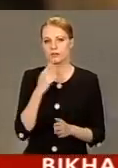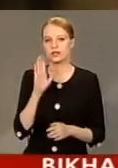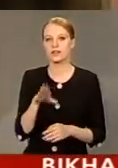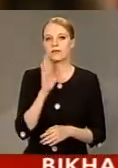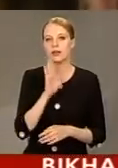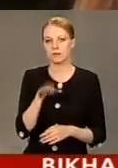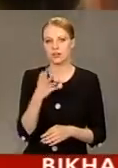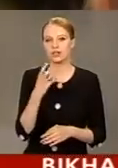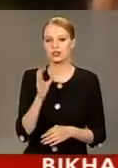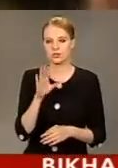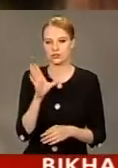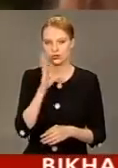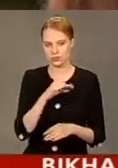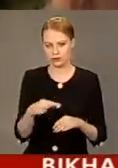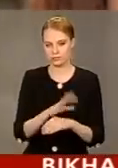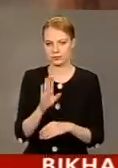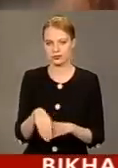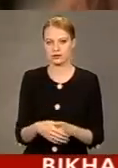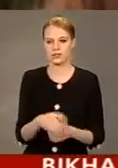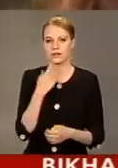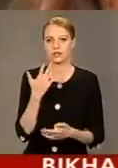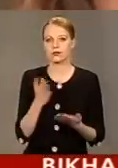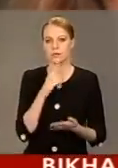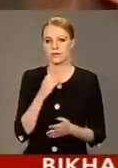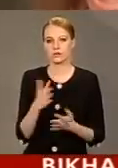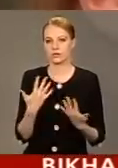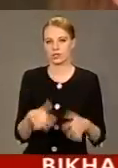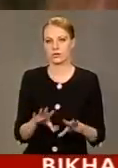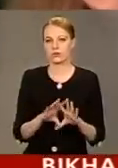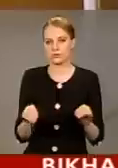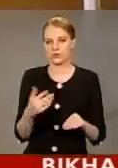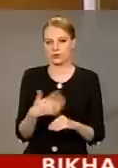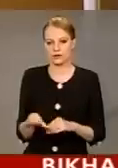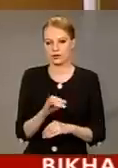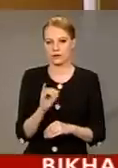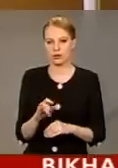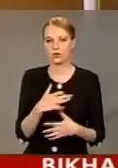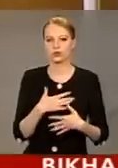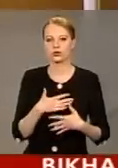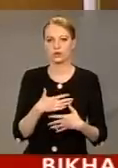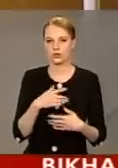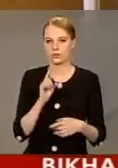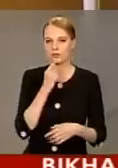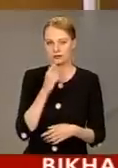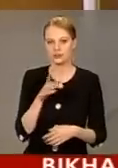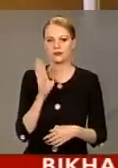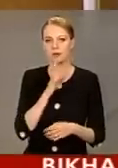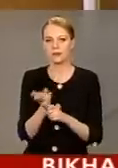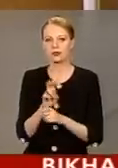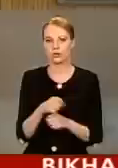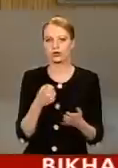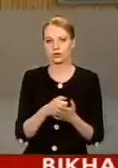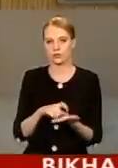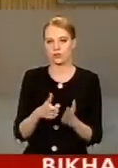еще выдашь? Она говорит, нет, типа, что все плохо. З улюбленим пташиним молоком мами вона підходить